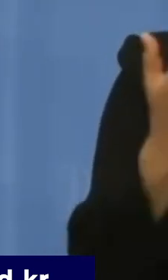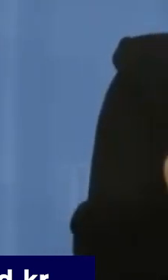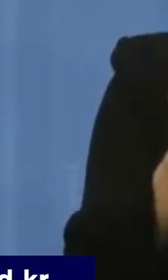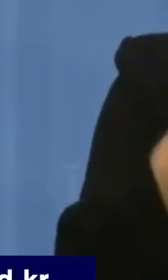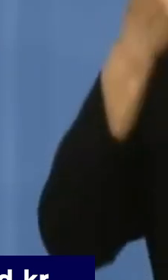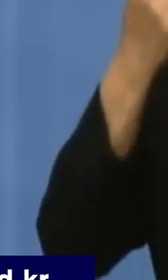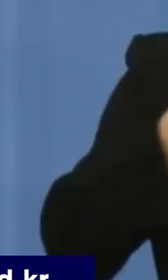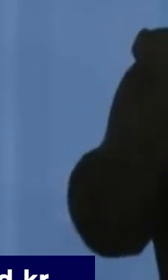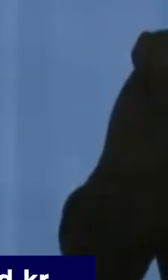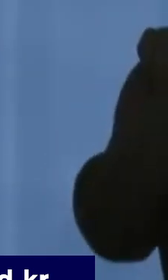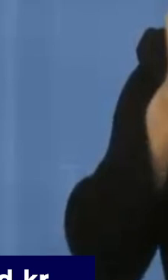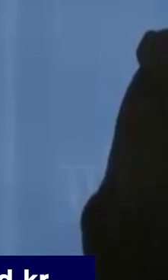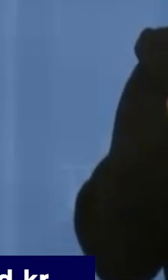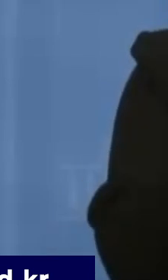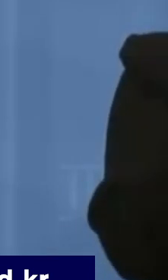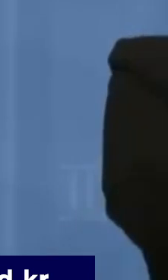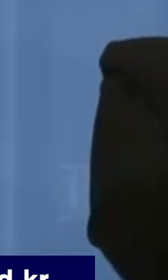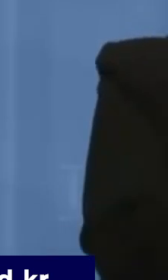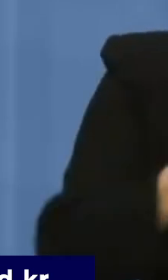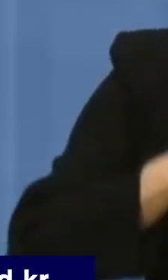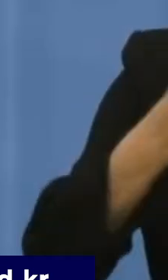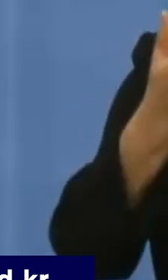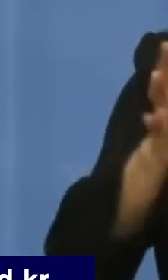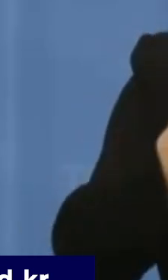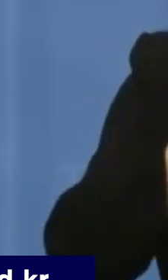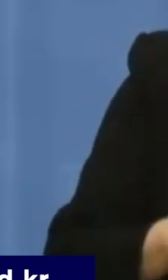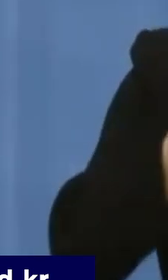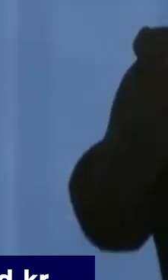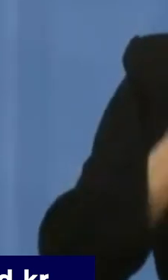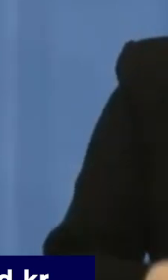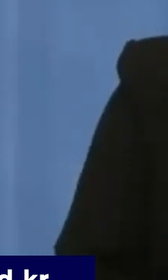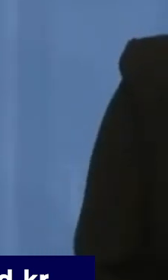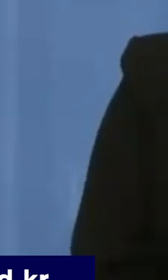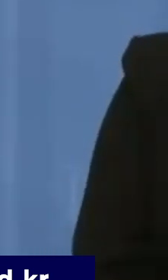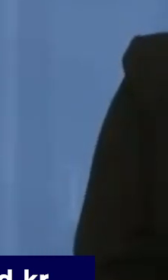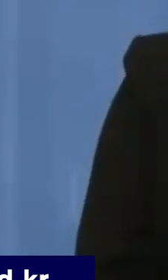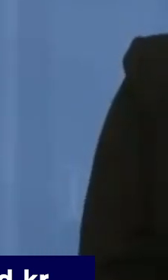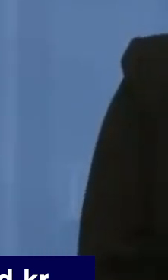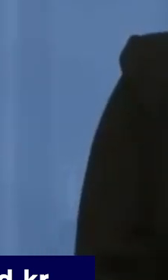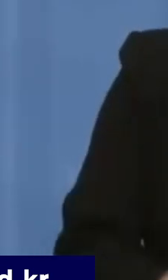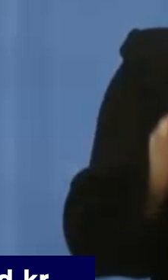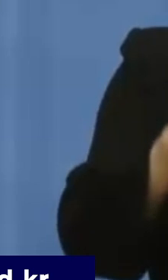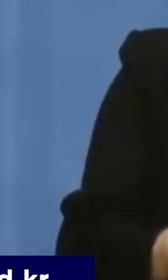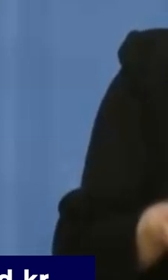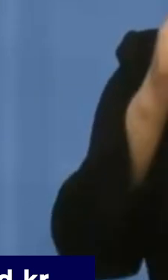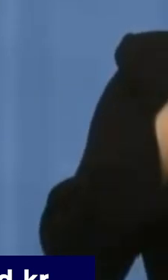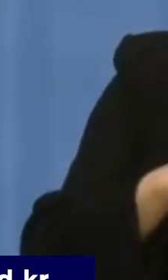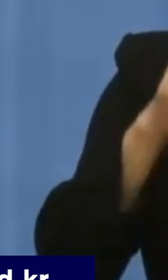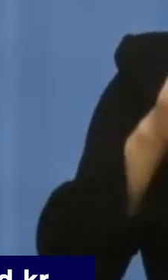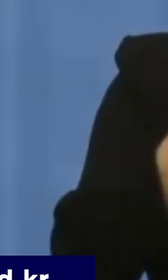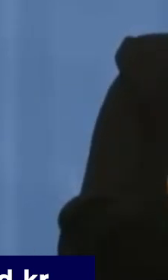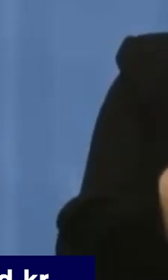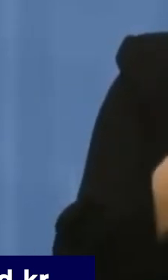기본소득당의 의지만으로도 부족하고 더불어민주당, 정의당의 의지만으로도 부족한 일입니다. 그럴 때일수록 이